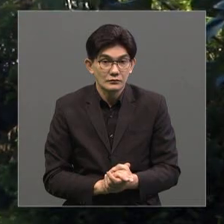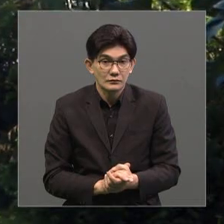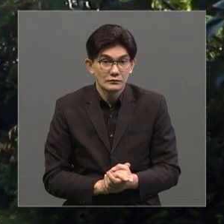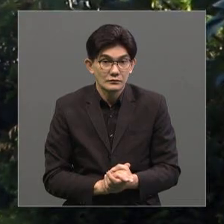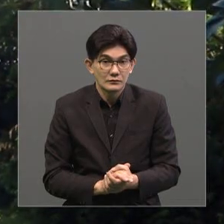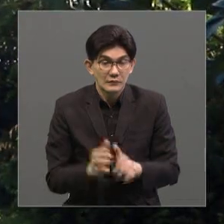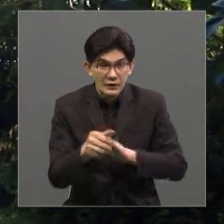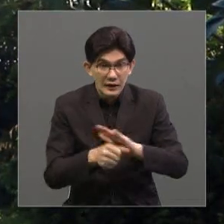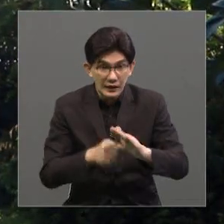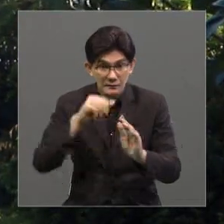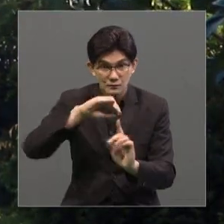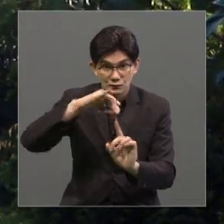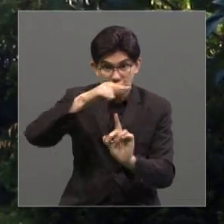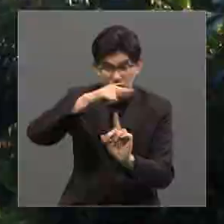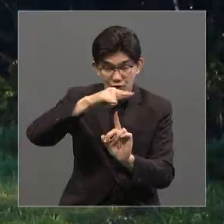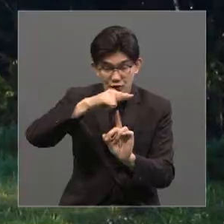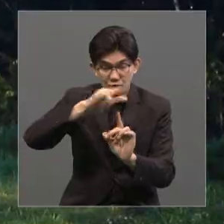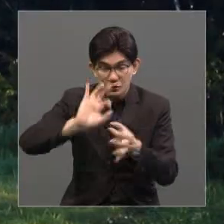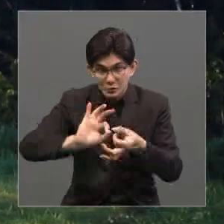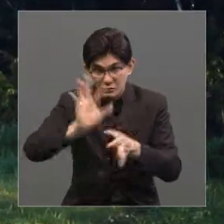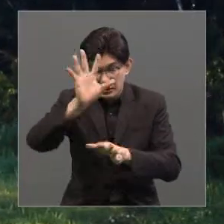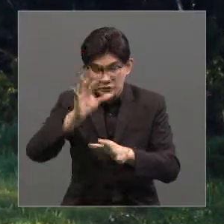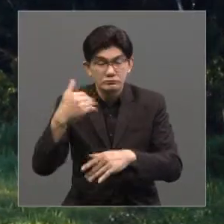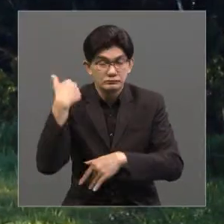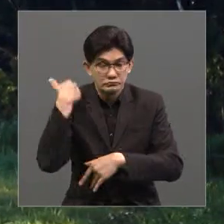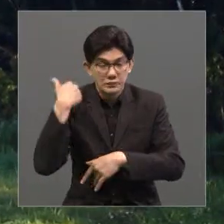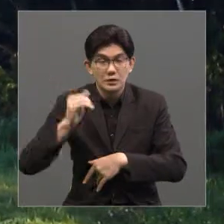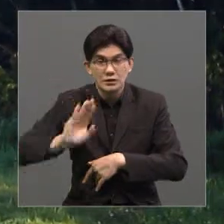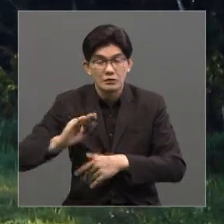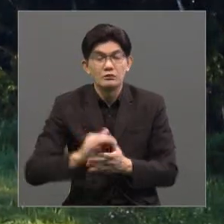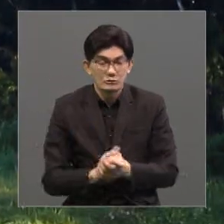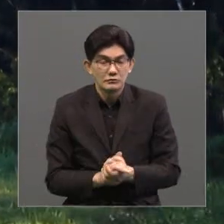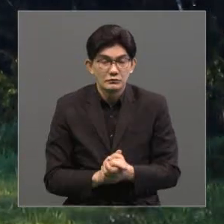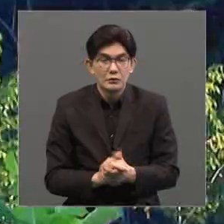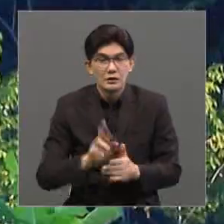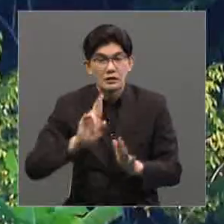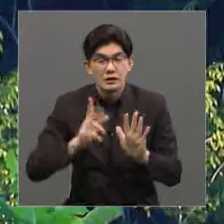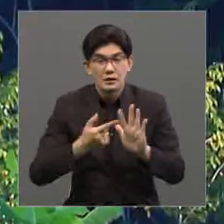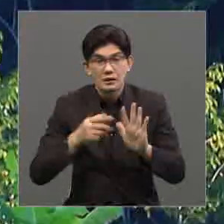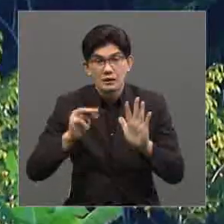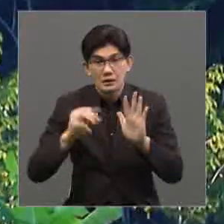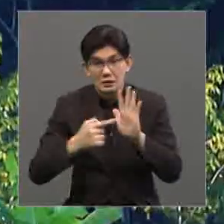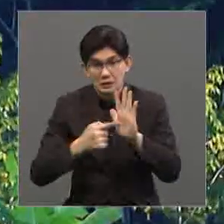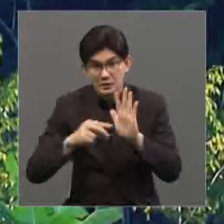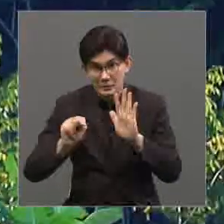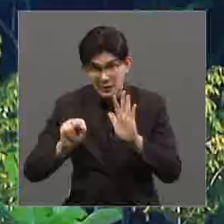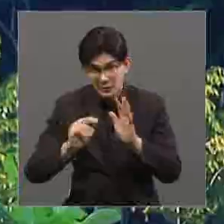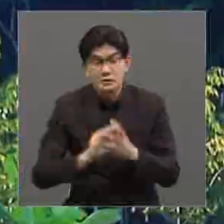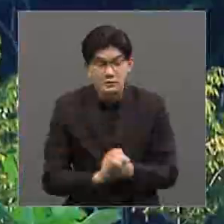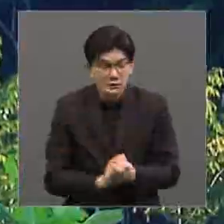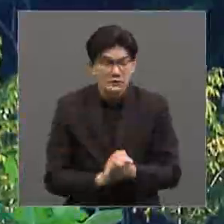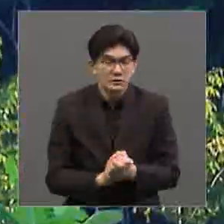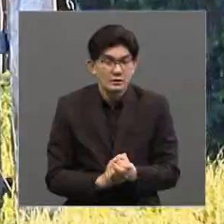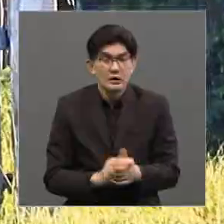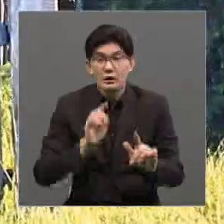งานการลอบเผาเสาส่งสัญญาณโทรศัพท์ในพื้นที่สถานีตำรวจภูธรรามันแล้วก็ที่สภ.ลำใหม่สภ.กรงปี